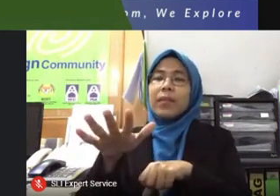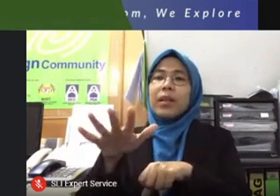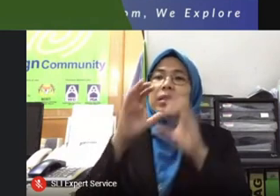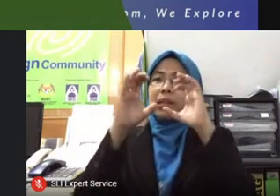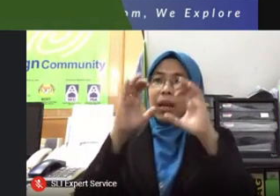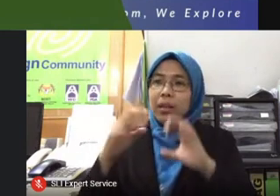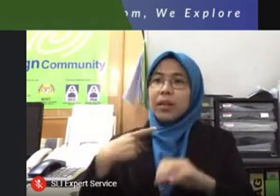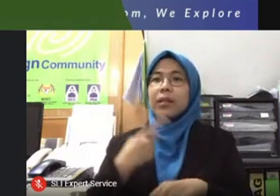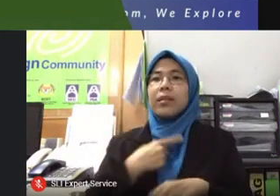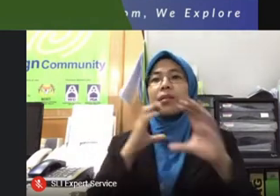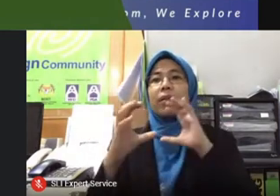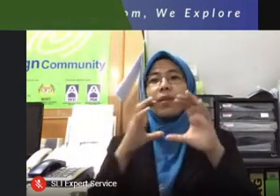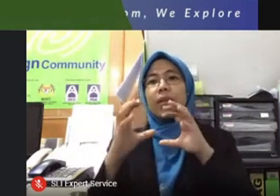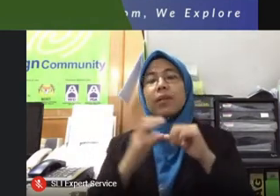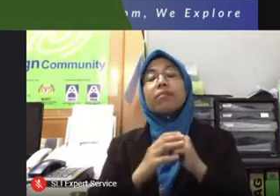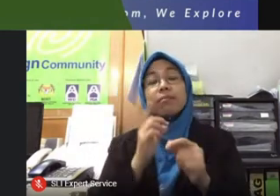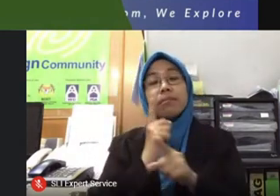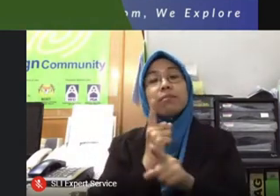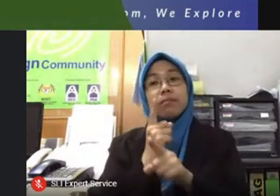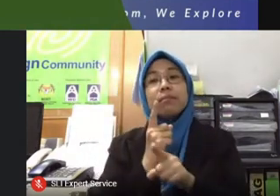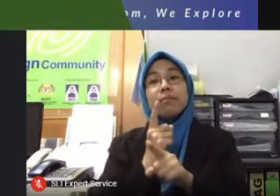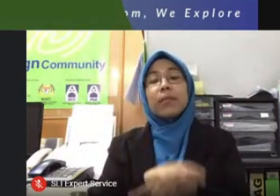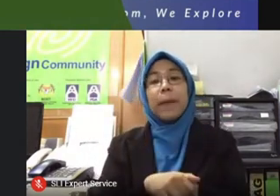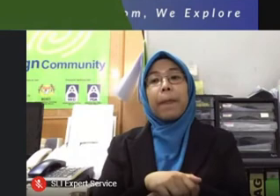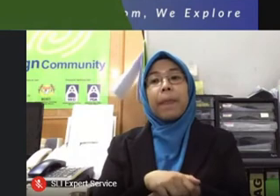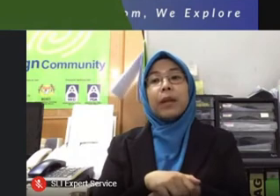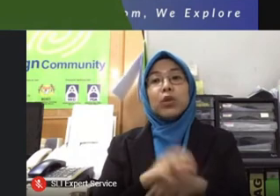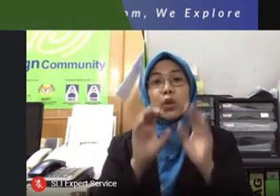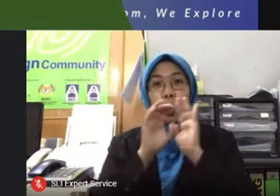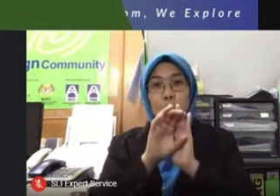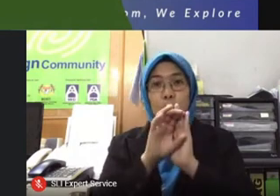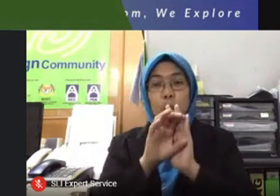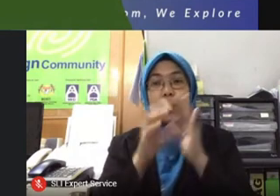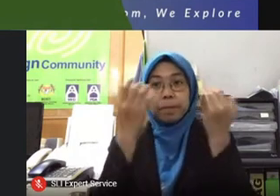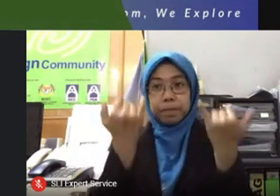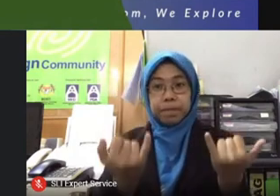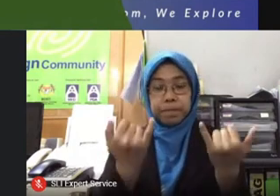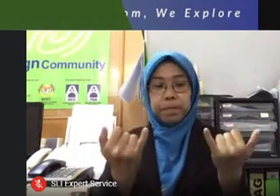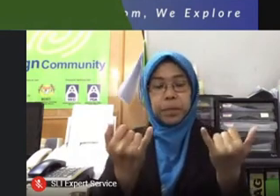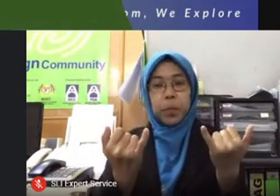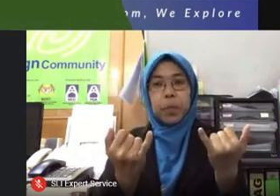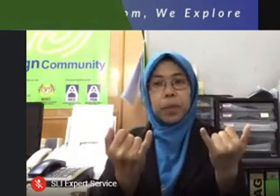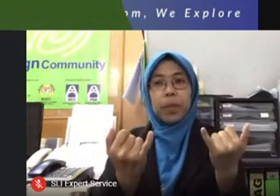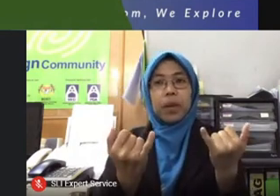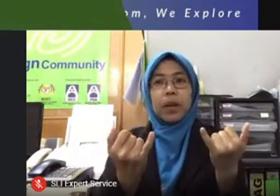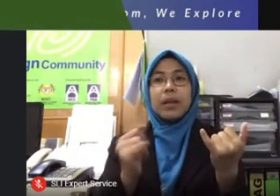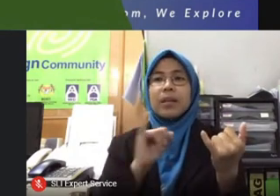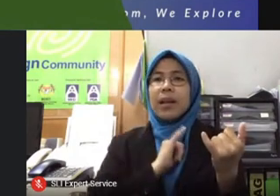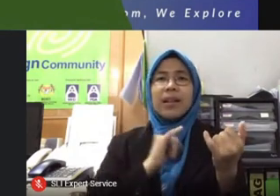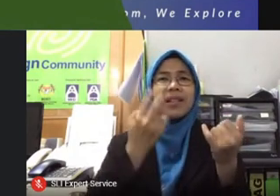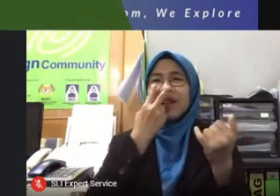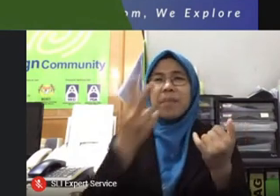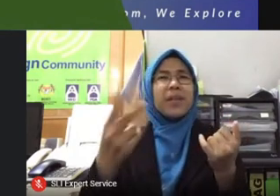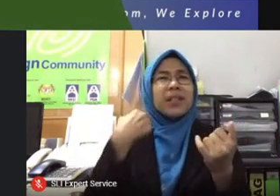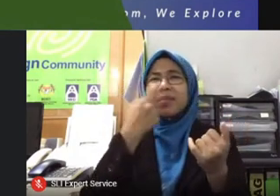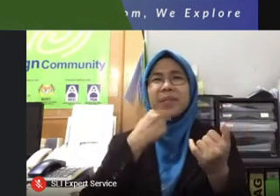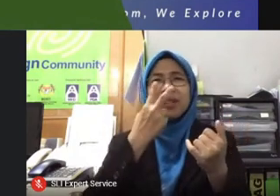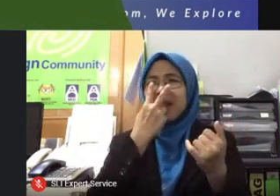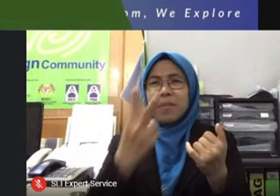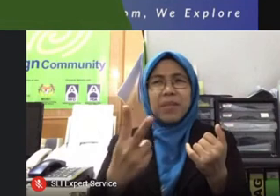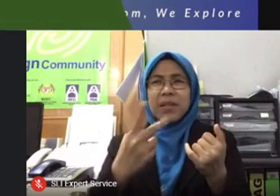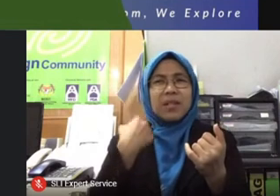kita nak bercakap. Betul, okay? Betul, sangat betul. Two way. Macam contohnya sekarang ini, okay, saya tak nampak siapa-siapa. Saya tak